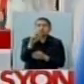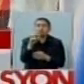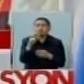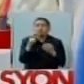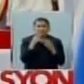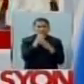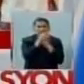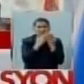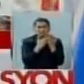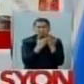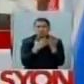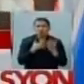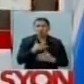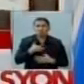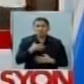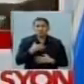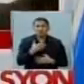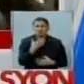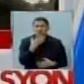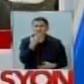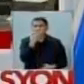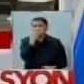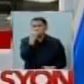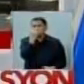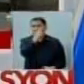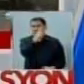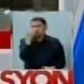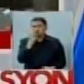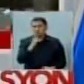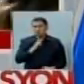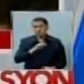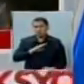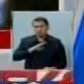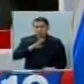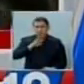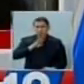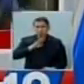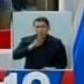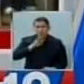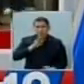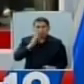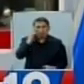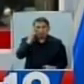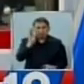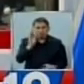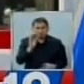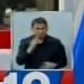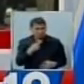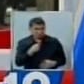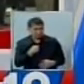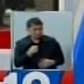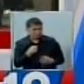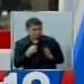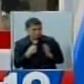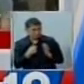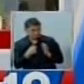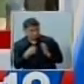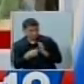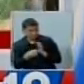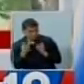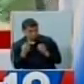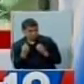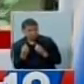Siyempre, disappointed sila kasi hindi nila alam na hindi pala sila yung boboto. Well, dito naman, itong